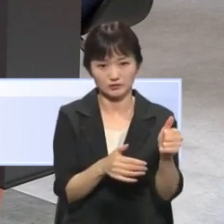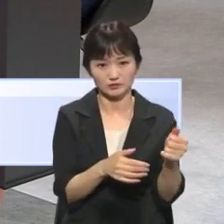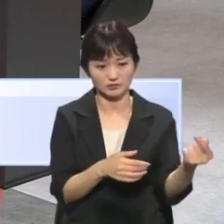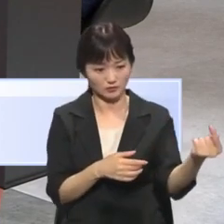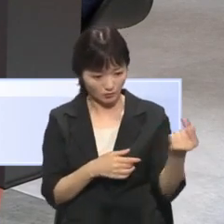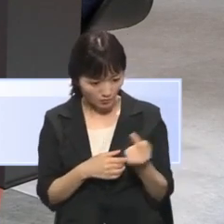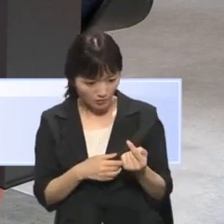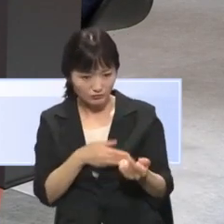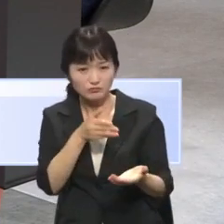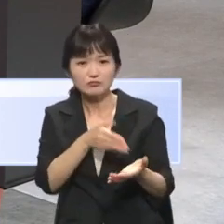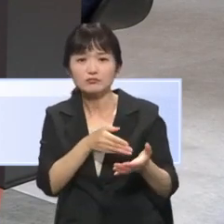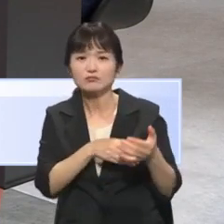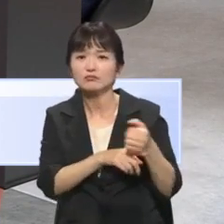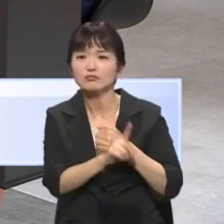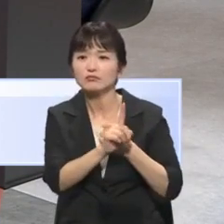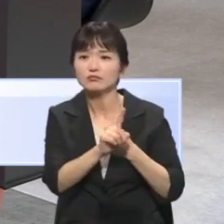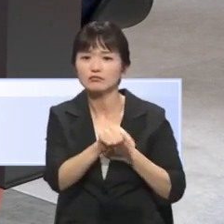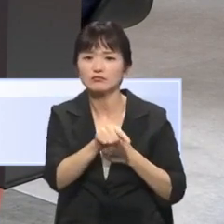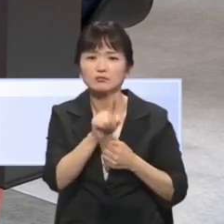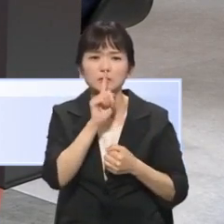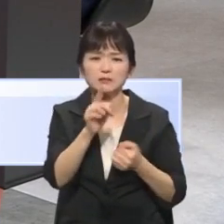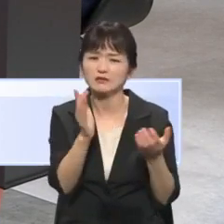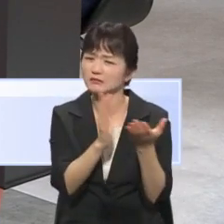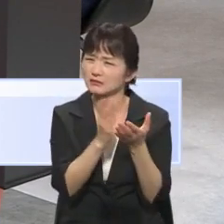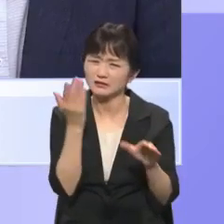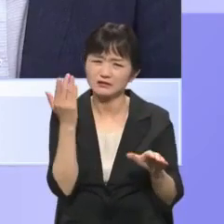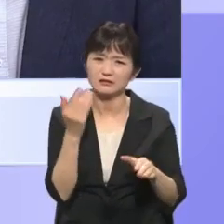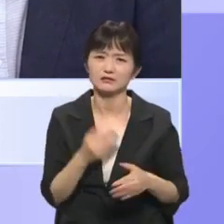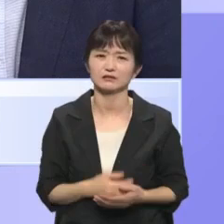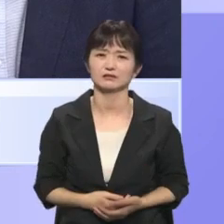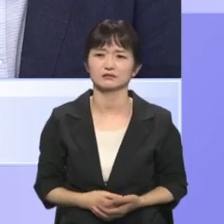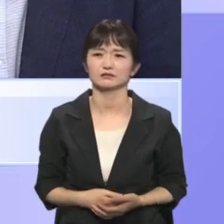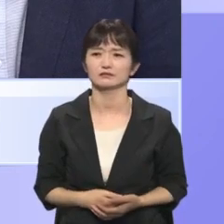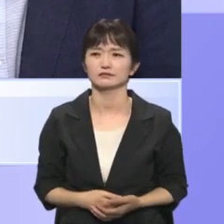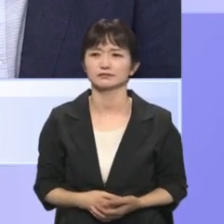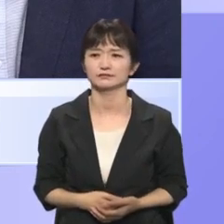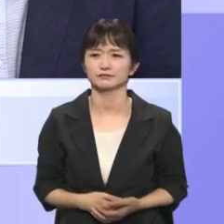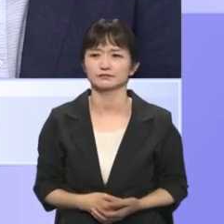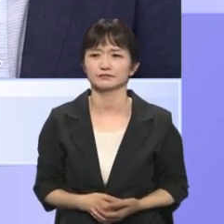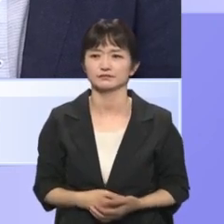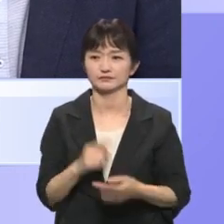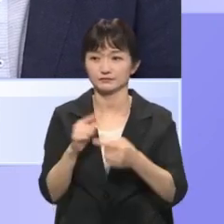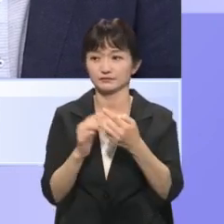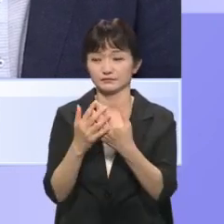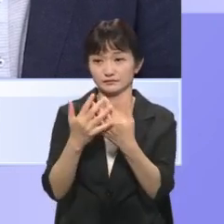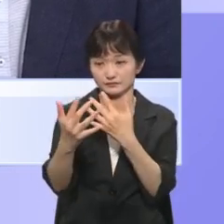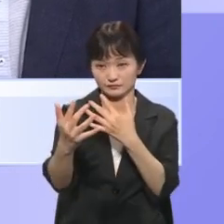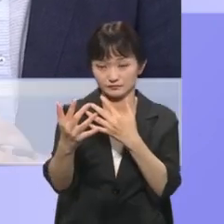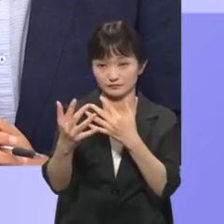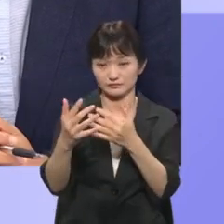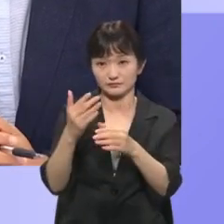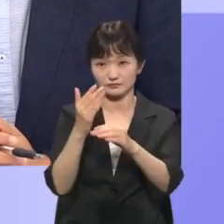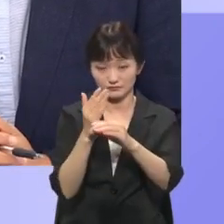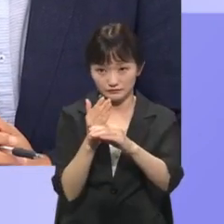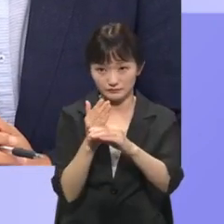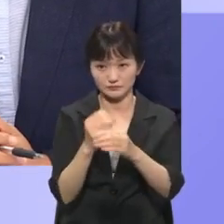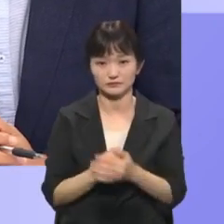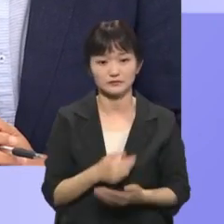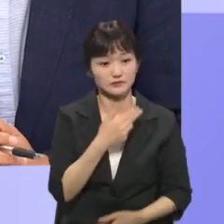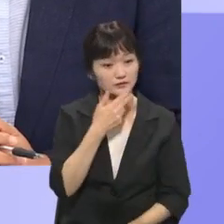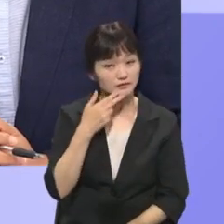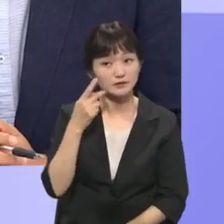브리핑을 했습니까 그러니까 그런 것도 앞뒤가 맞지 않은 이야기고요 특히나 대회 중간에 영국과 미국 대원들이 이제